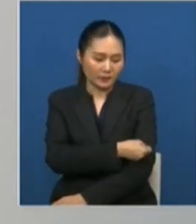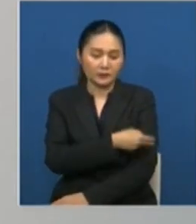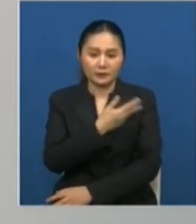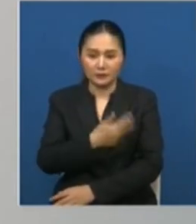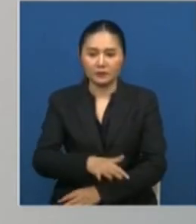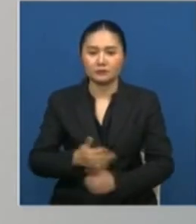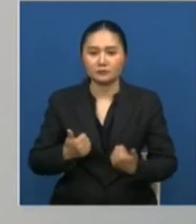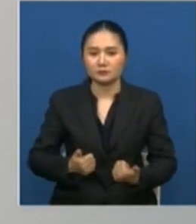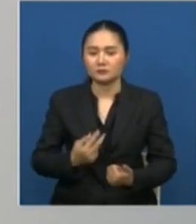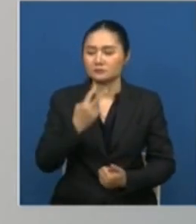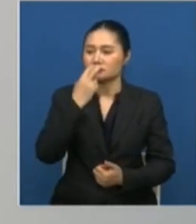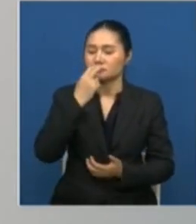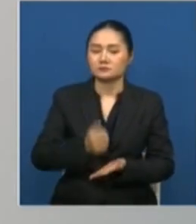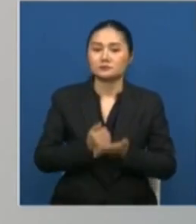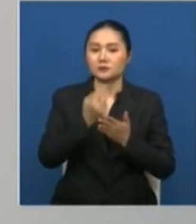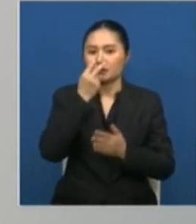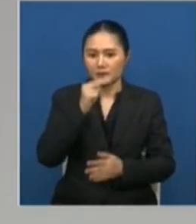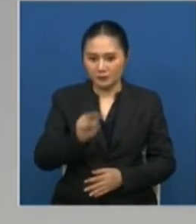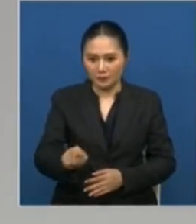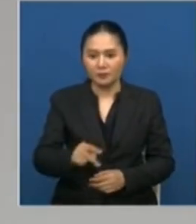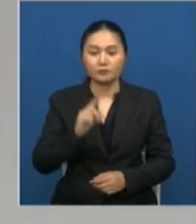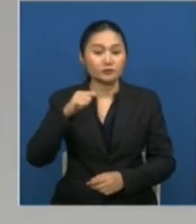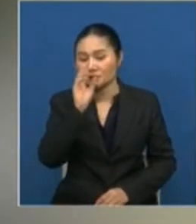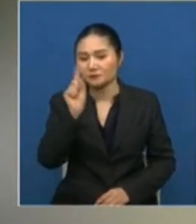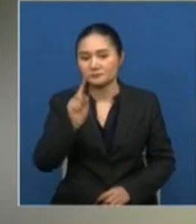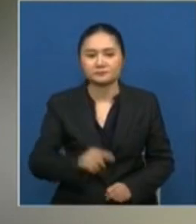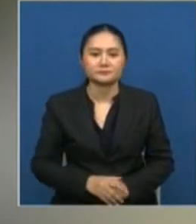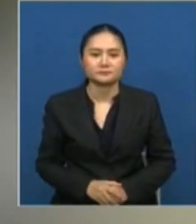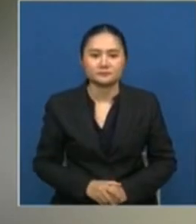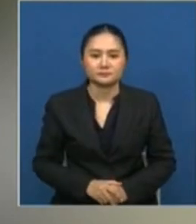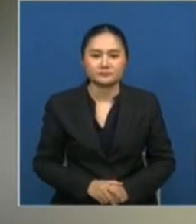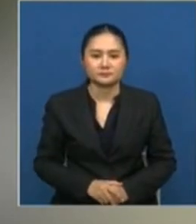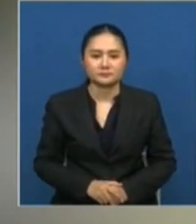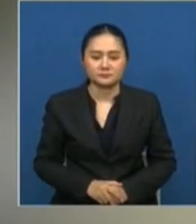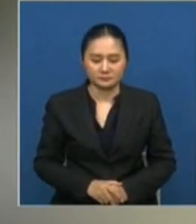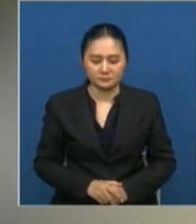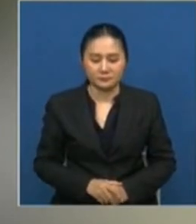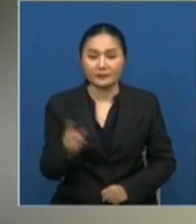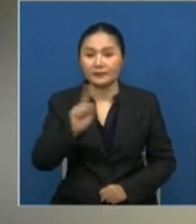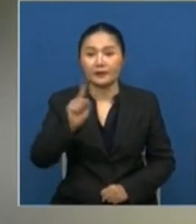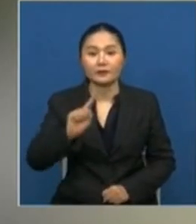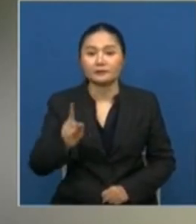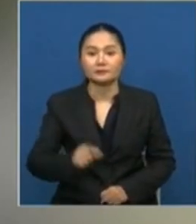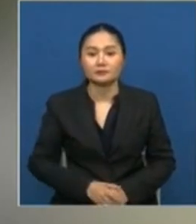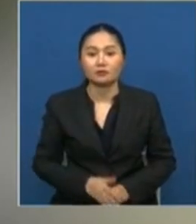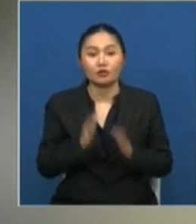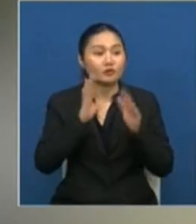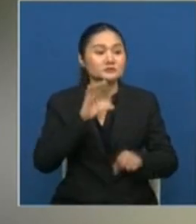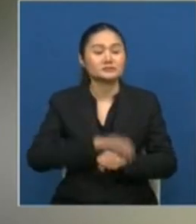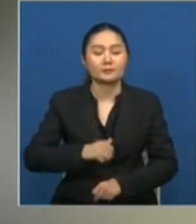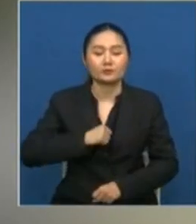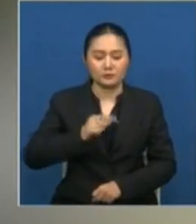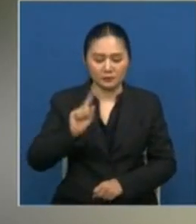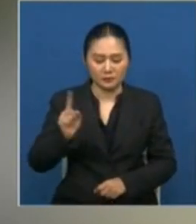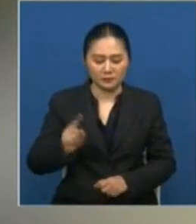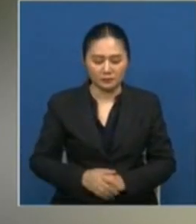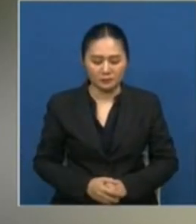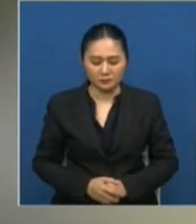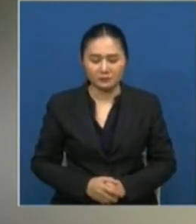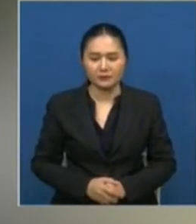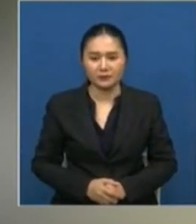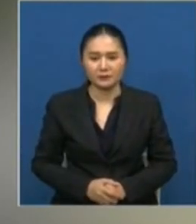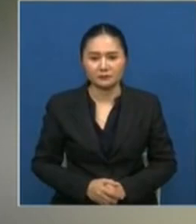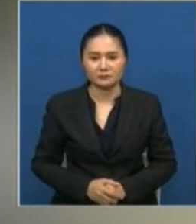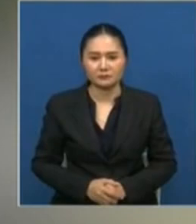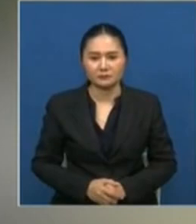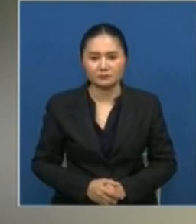การคือต้องใส่เครื่องช่วยหายใจพี่สาวบอกว่า ไหนล่ะคนไล่จับกูอ่ะไม่เห็นมีสักคนเลยมาจับหน่